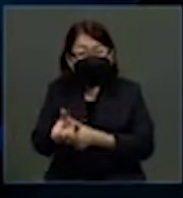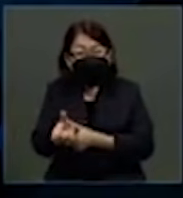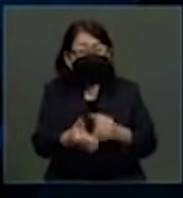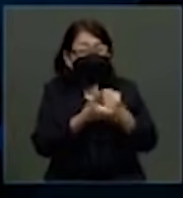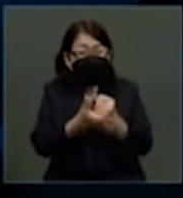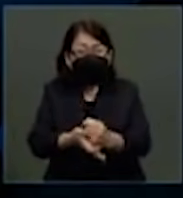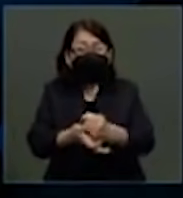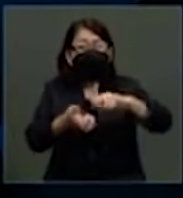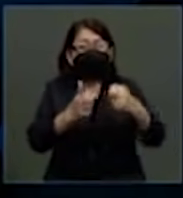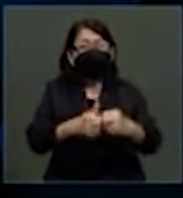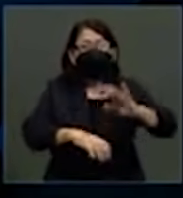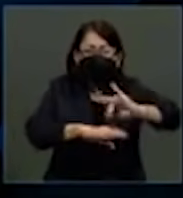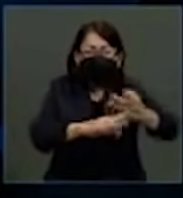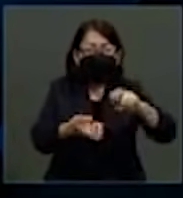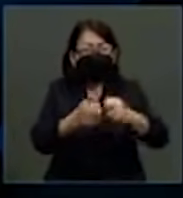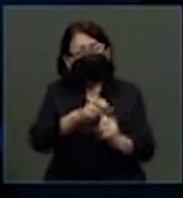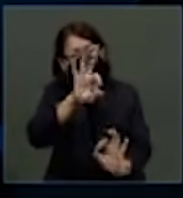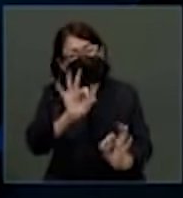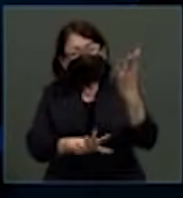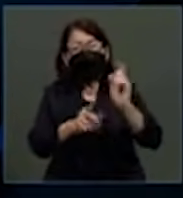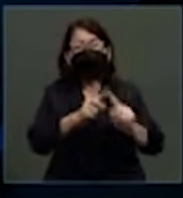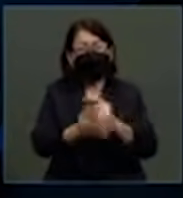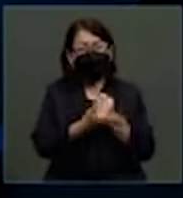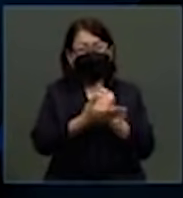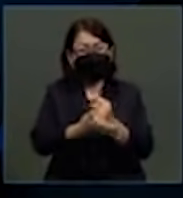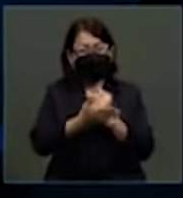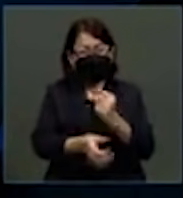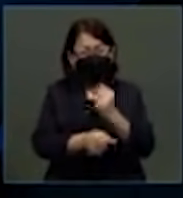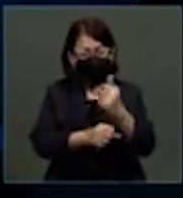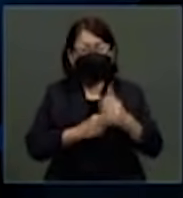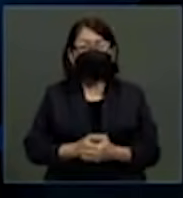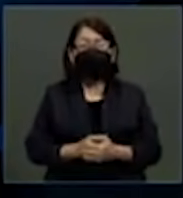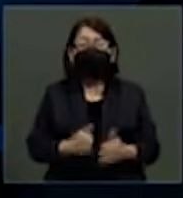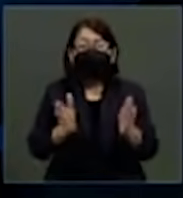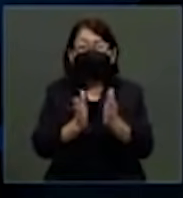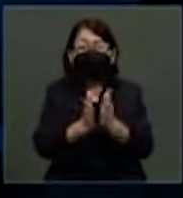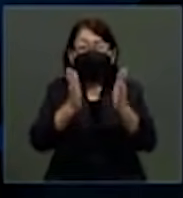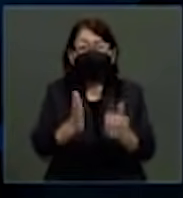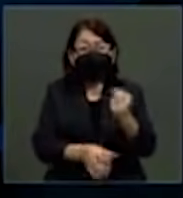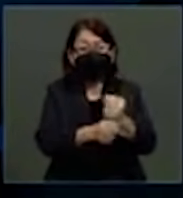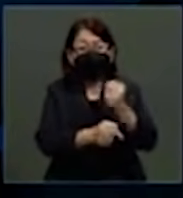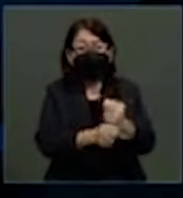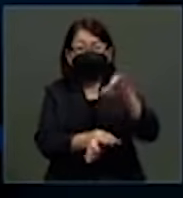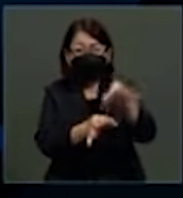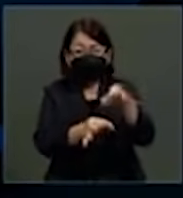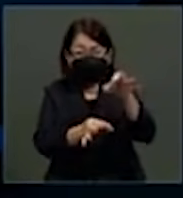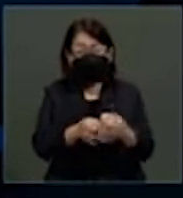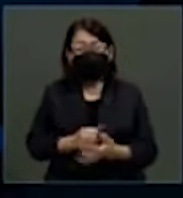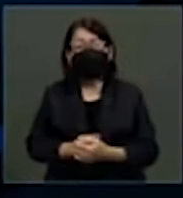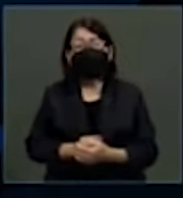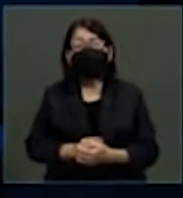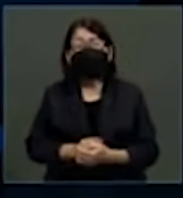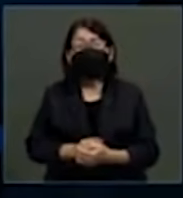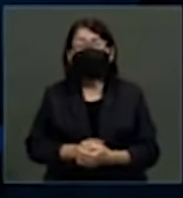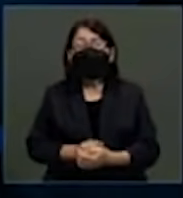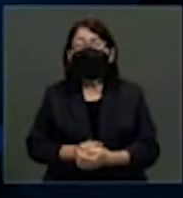ารโทรคมนาคมผู้บริการงานช่วยเหลือกู้ภัยการป้องกันและบรรเทาสาธารณภั